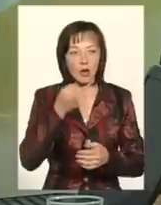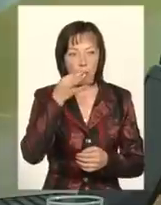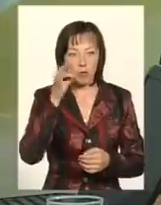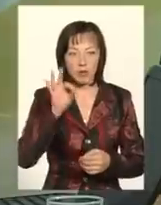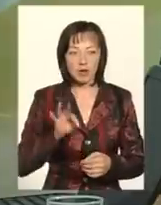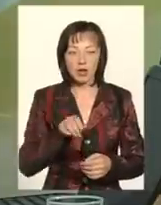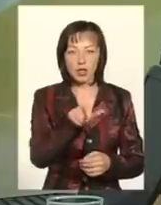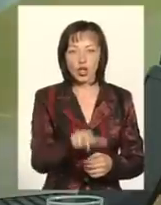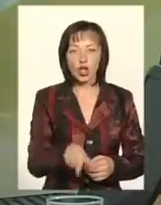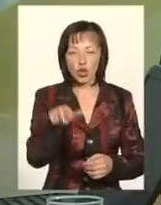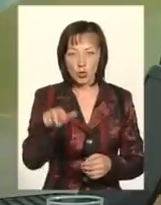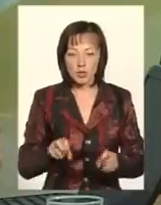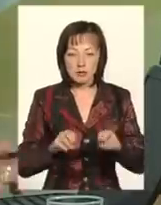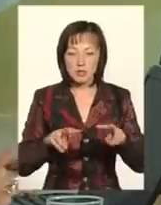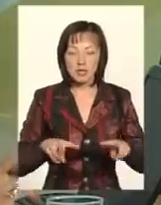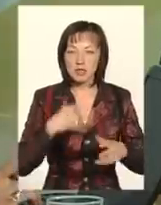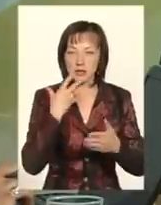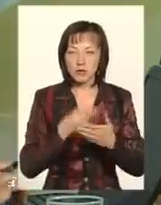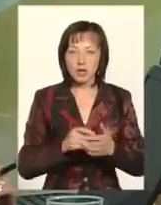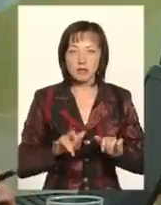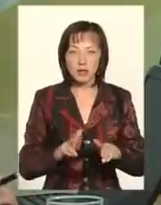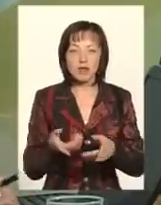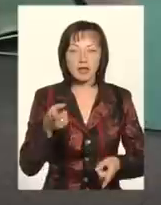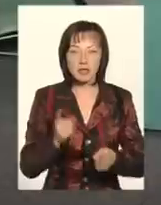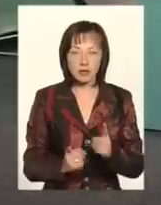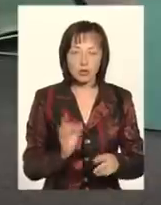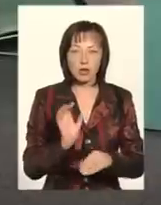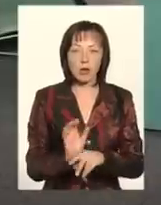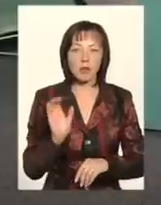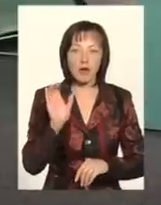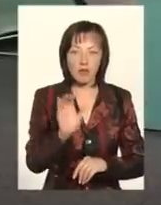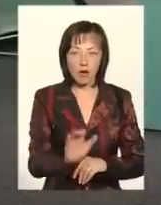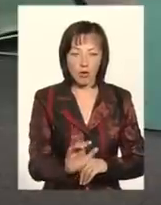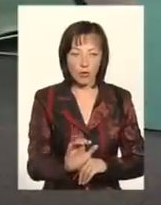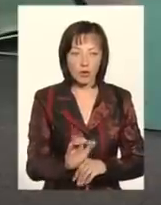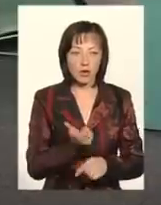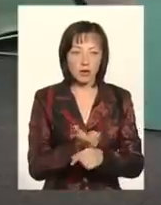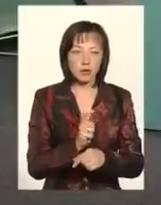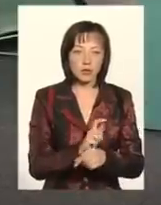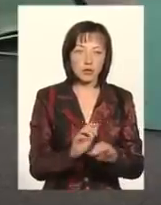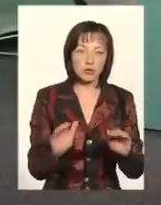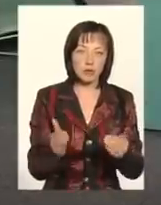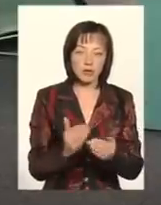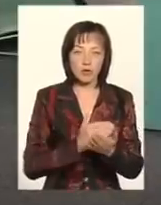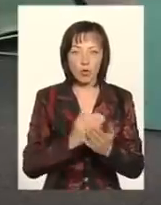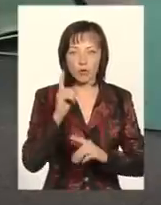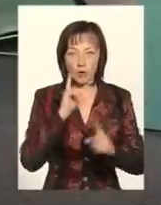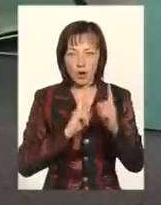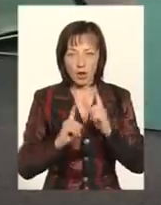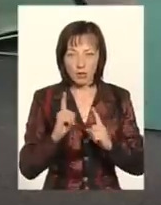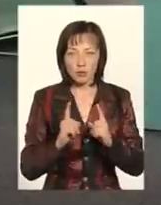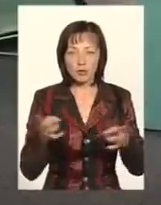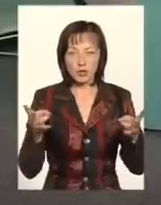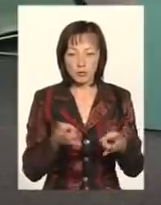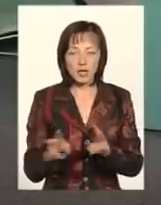в дійсності фахівці спеціалісти своєї справи які дійсності направляють більш-менш Верховну Раду по тому кроку дійсності яка